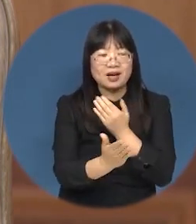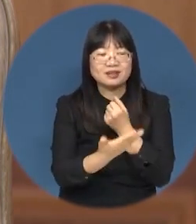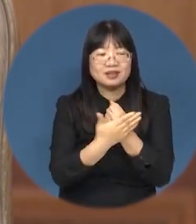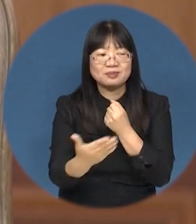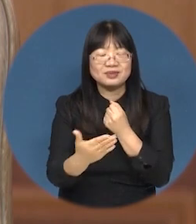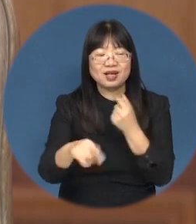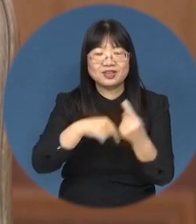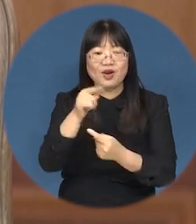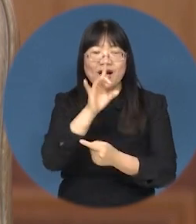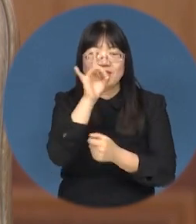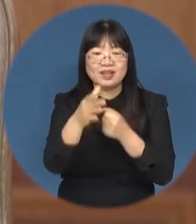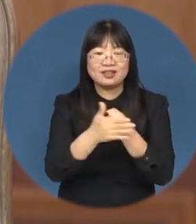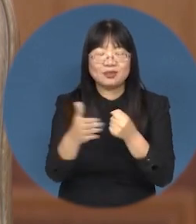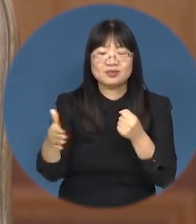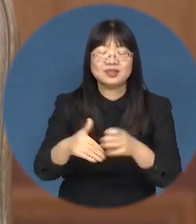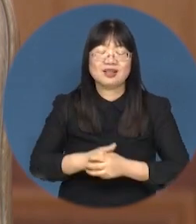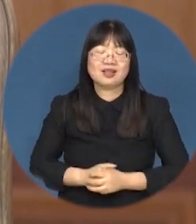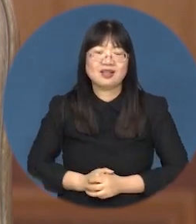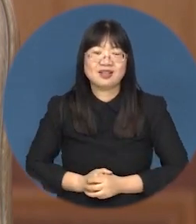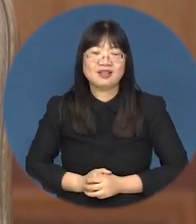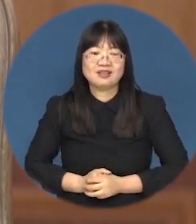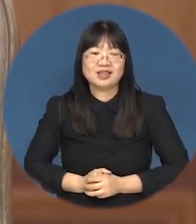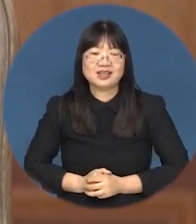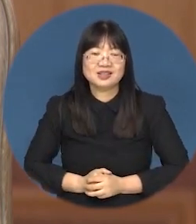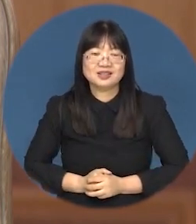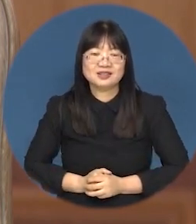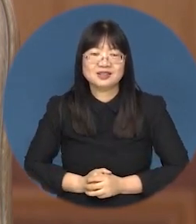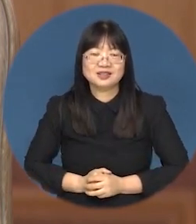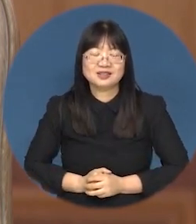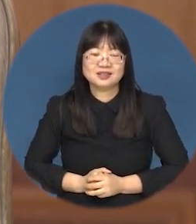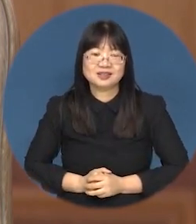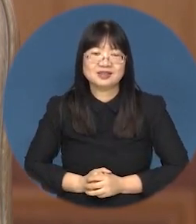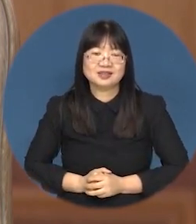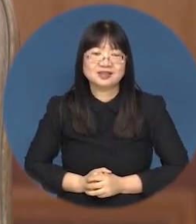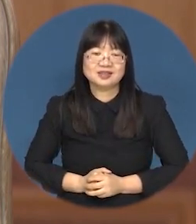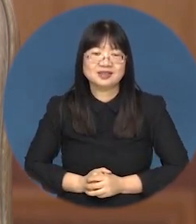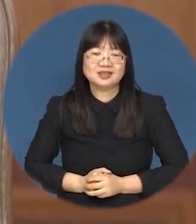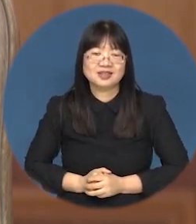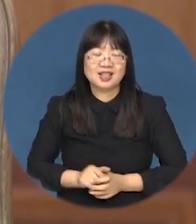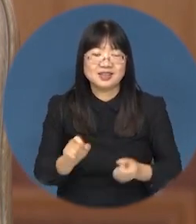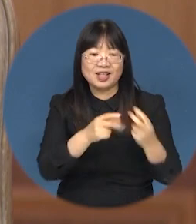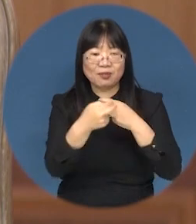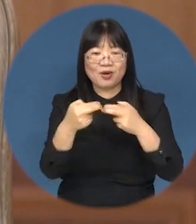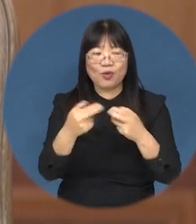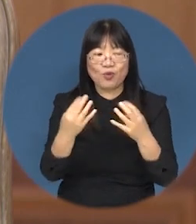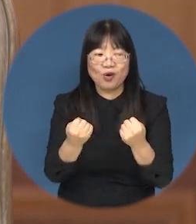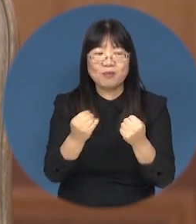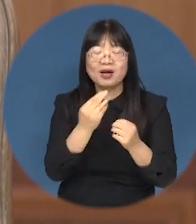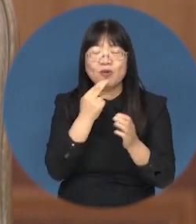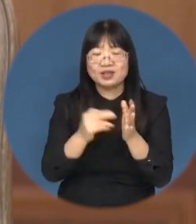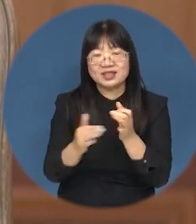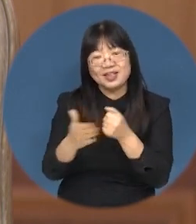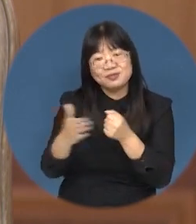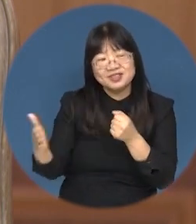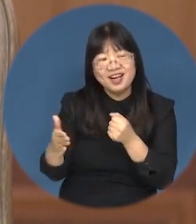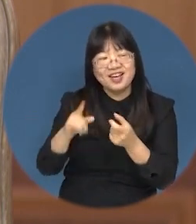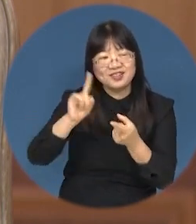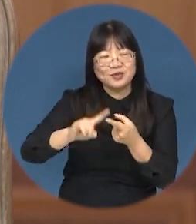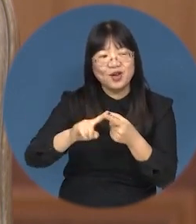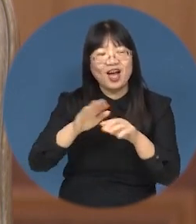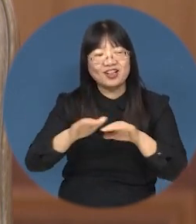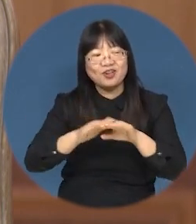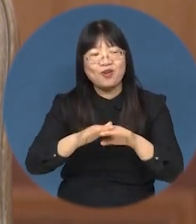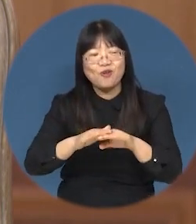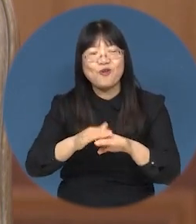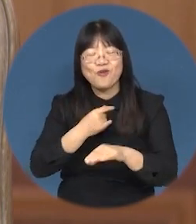맞아요. 경영이 안 되니까요. 네. 그래서 아마 그 재활병원이 많이 없습니다. 없어서 제가 그런 것을 좀 해결할